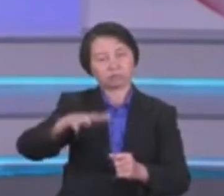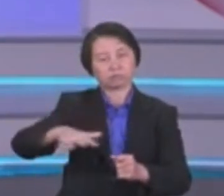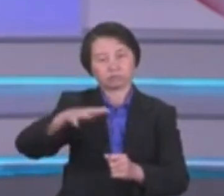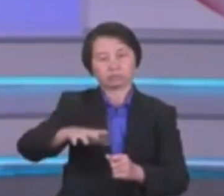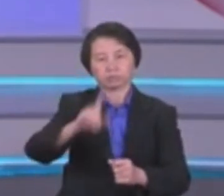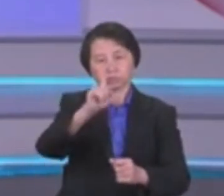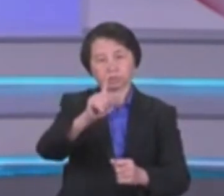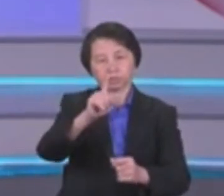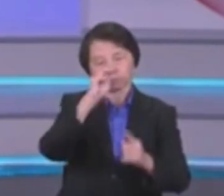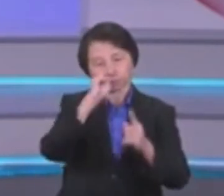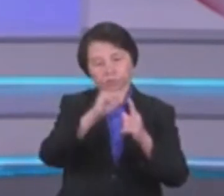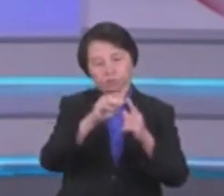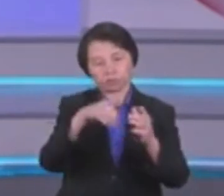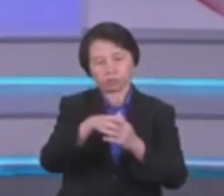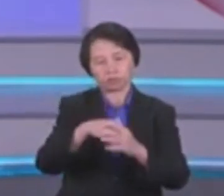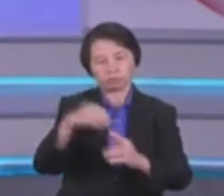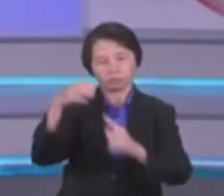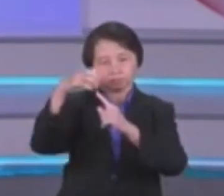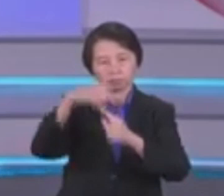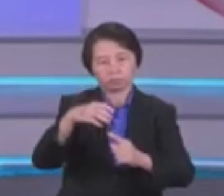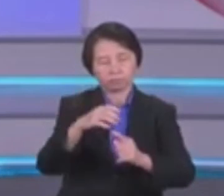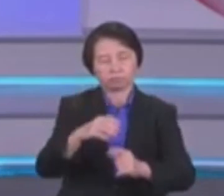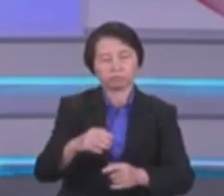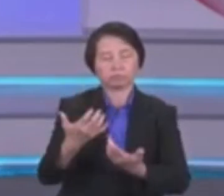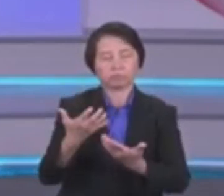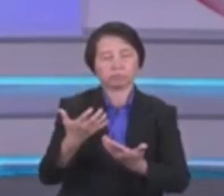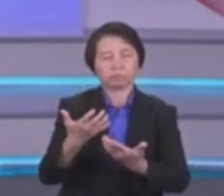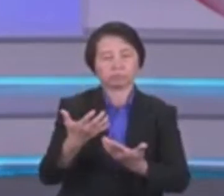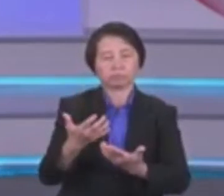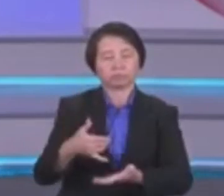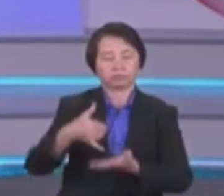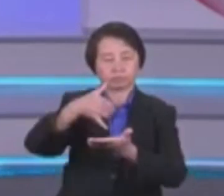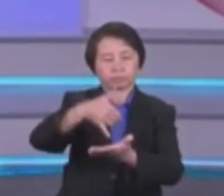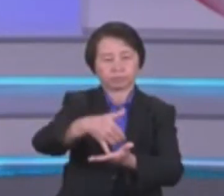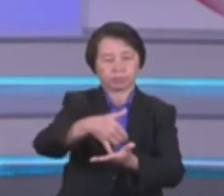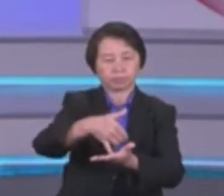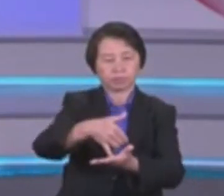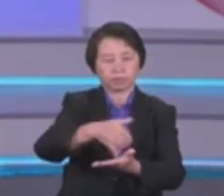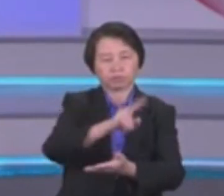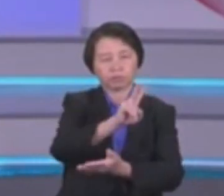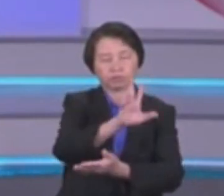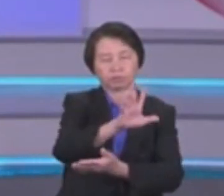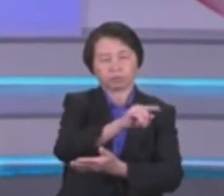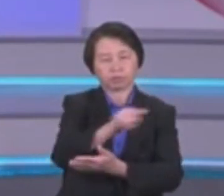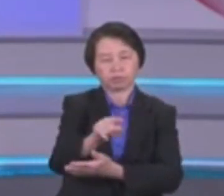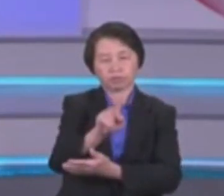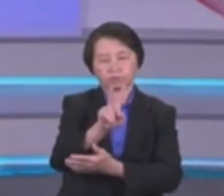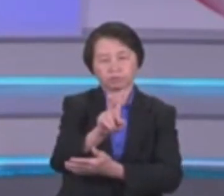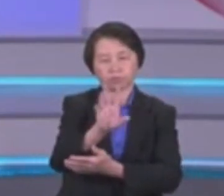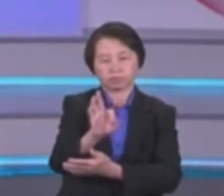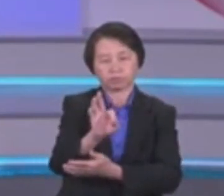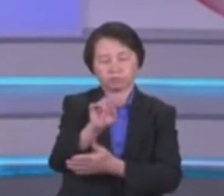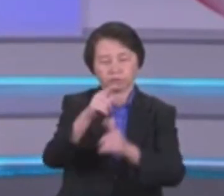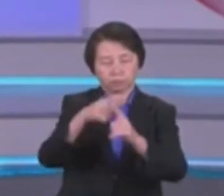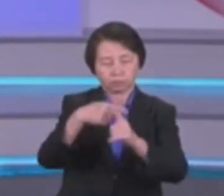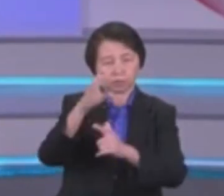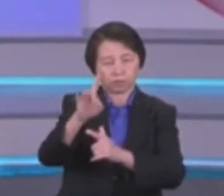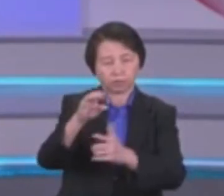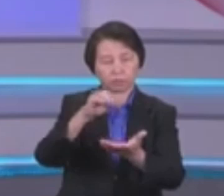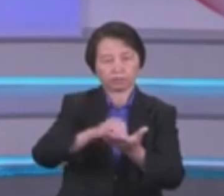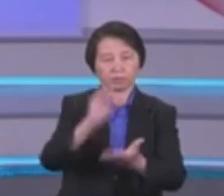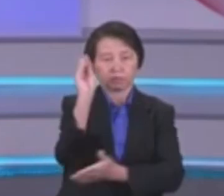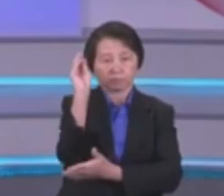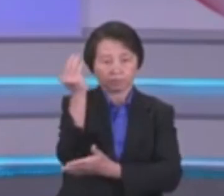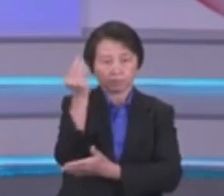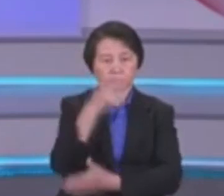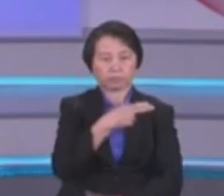satu mata dalam kejohanan piala Koni yang akan berlangsung dari 25 hingga 29 ogos ini di Jakarta